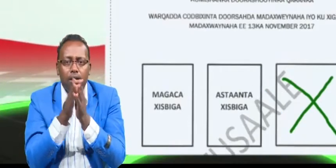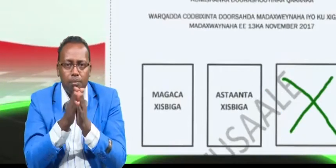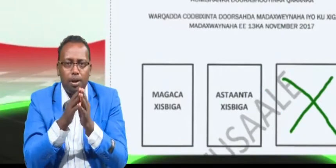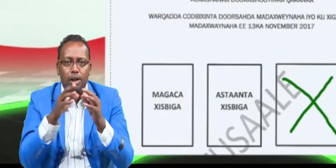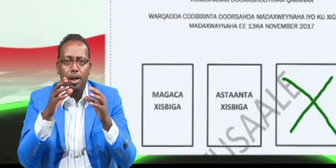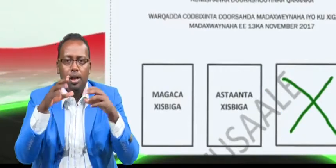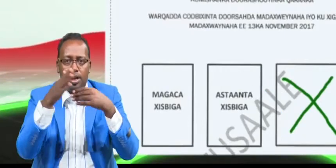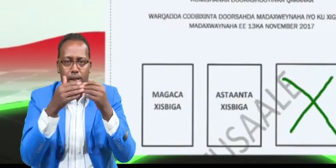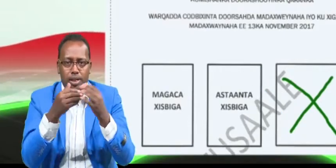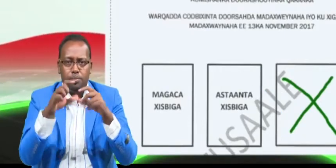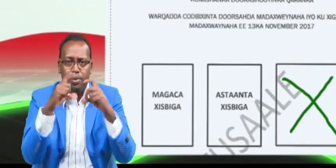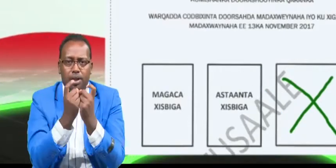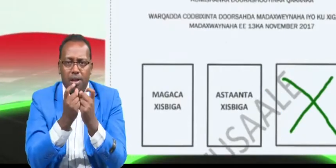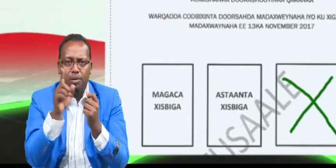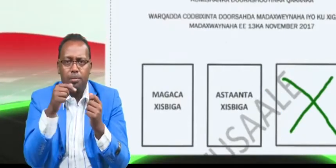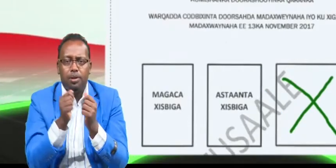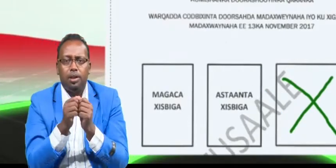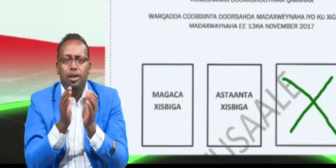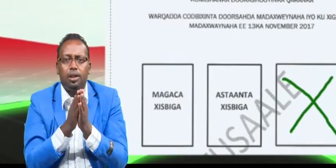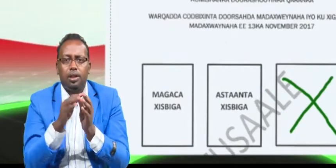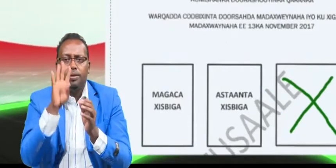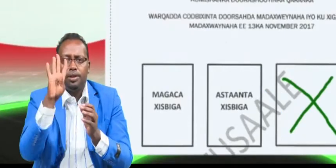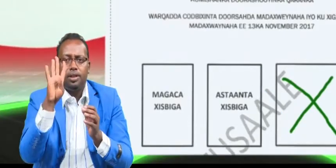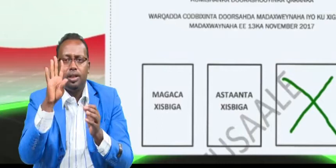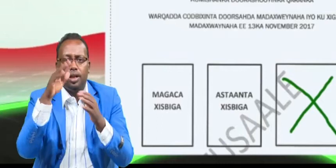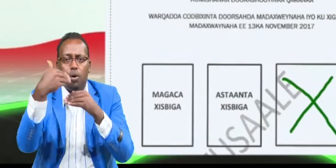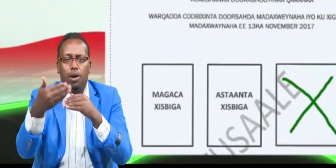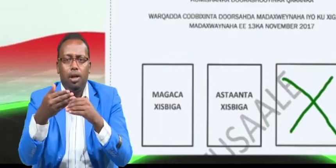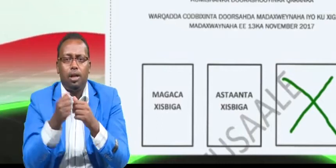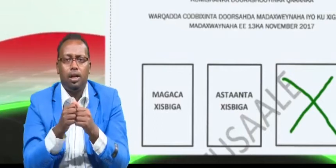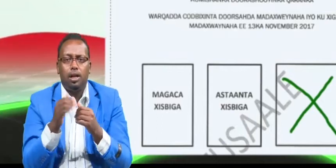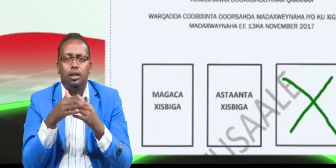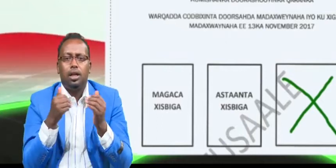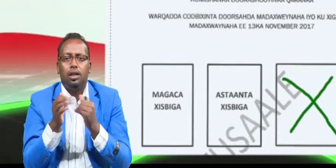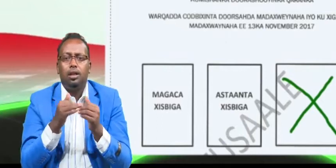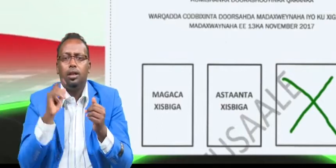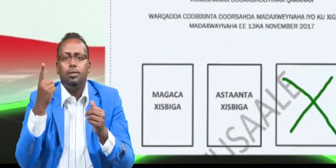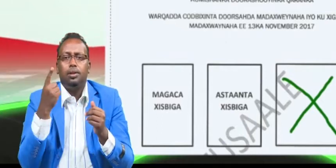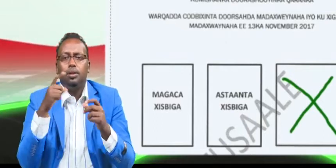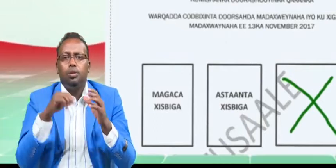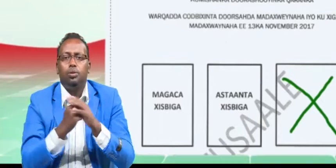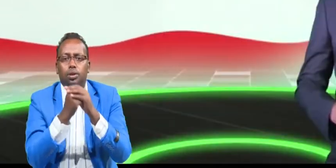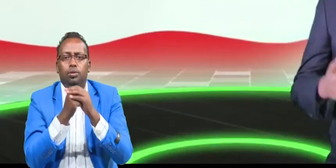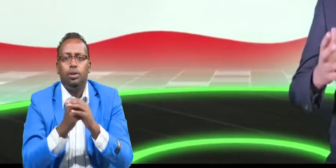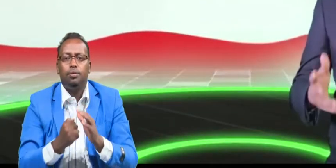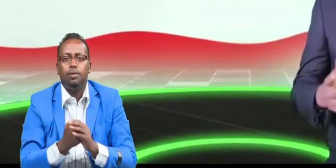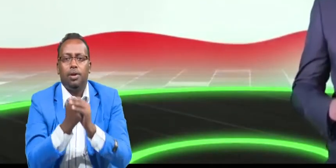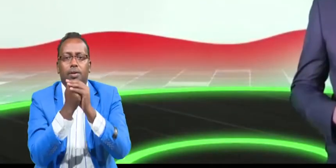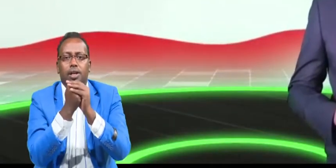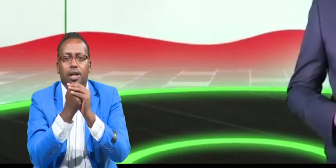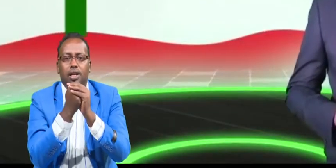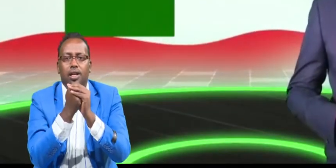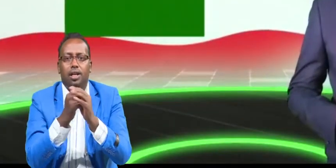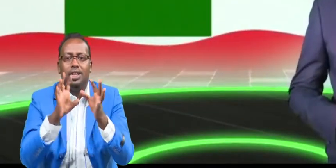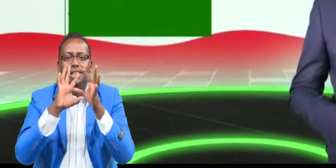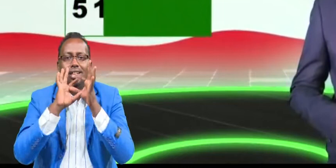magacaaga iyo magaca xisbiga aad u codeynaysid. Keliya calaamadii shaxanka fargeysla ee ka horeeya astaanta iyo magaca xisbiga aad u codeynaysid. Wixii faahfaahin